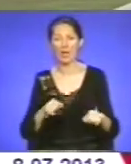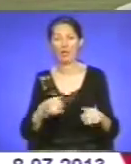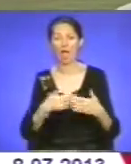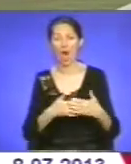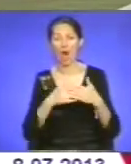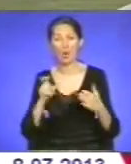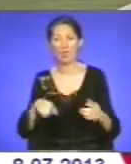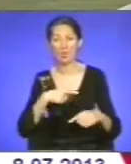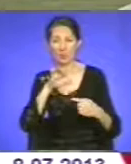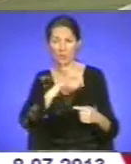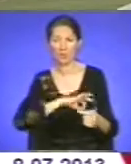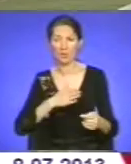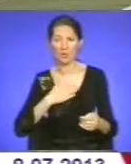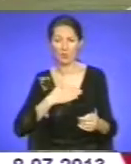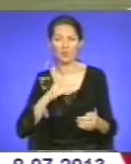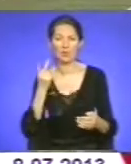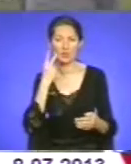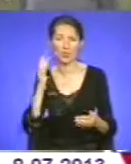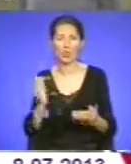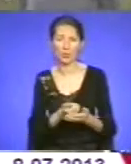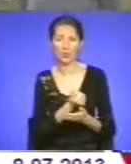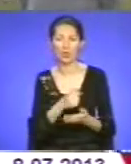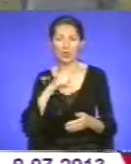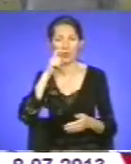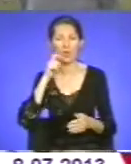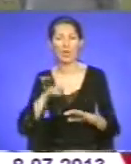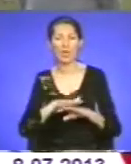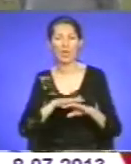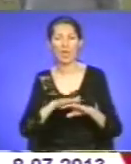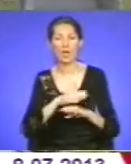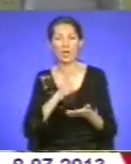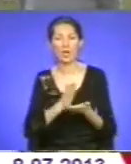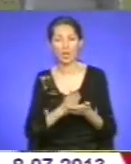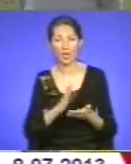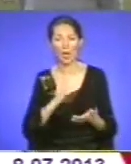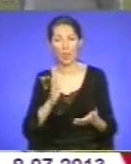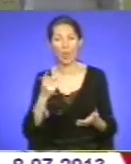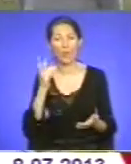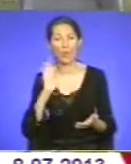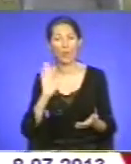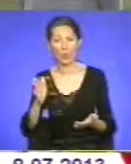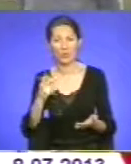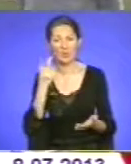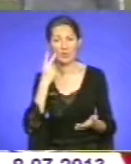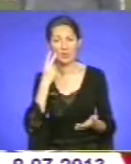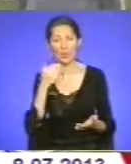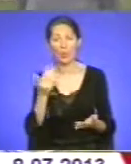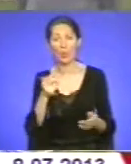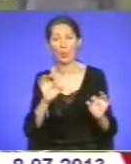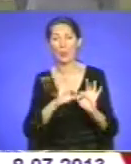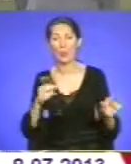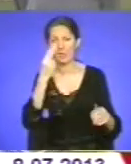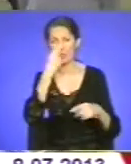у нас воно, як ви бачите, завжди виходить. Український народ є, був і буде завжди. З його прекрасними традиціями,